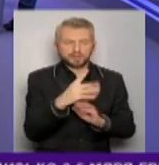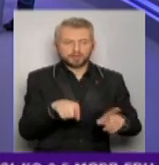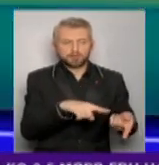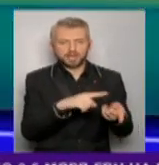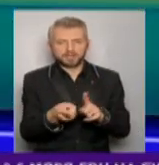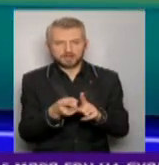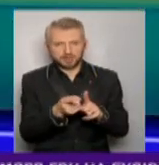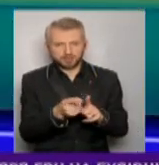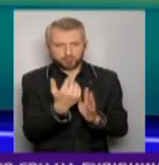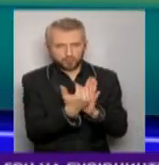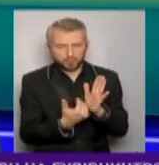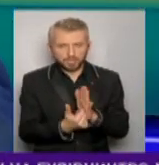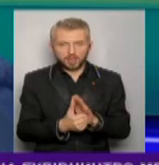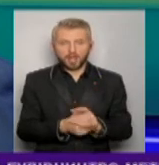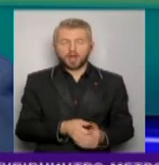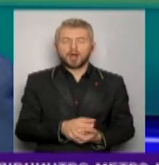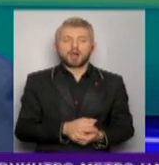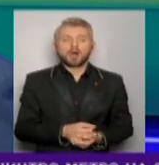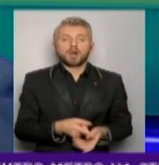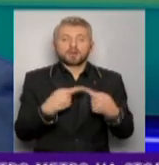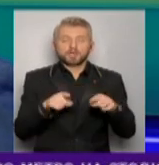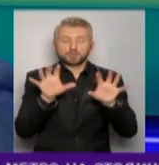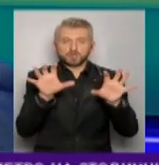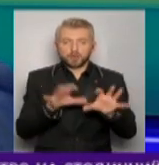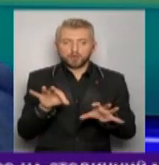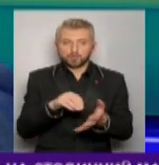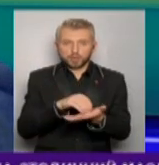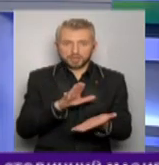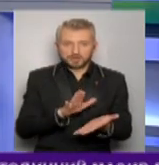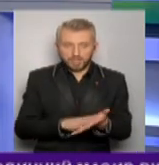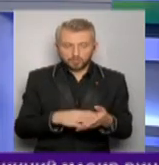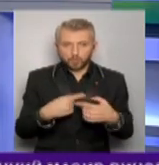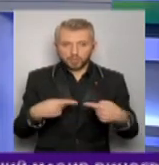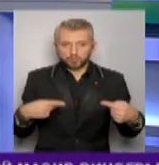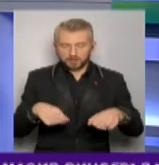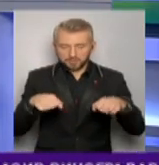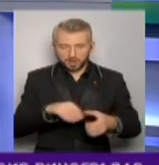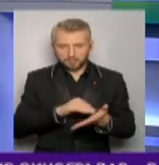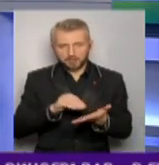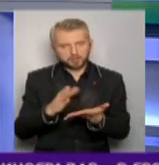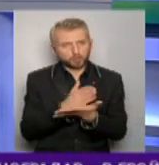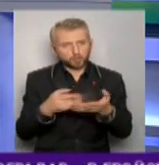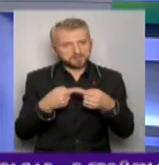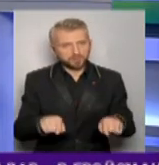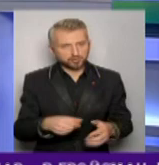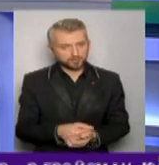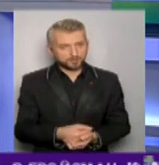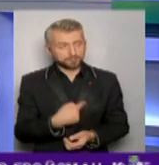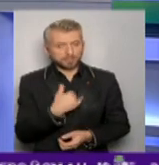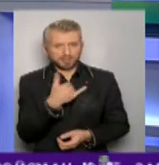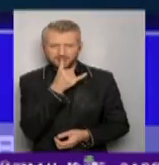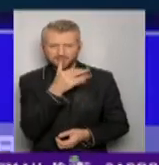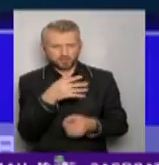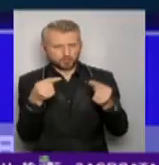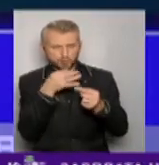закон про обіг, то ринку немає. Але так, в іншому законі про реєстрацію речових прав написано зовсім інше. Я зараз не можу